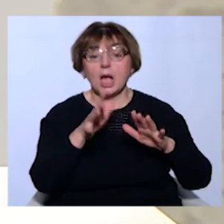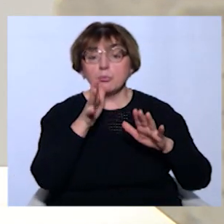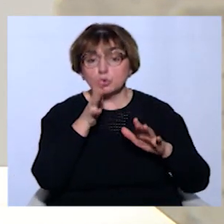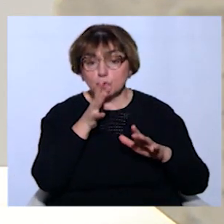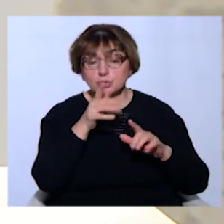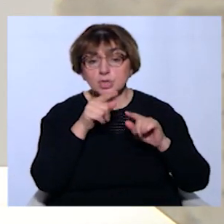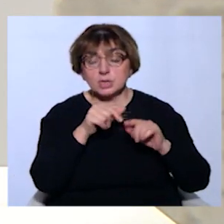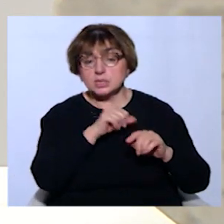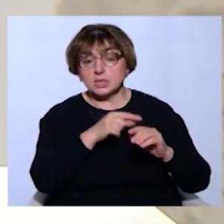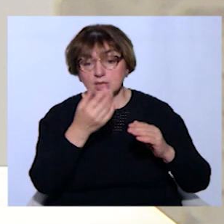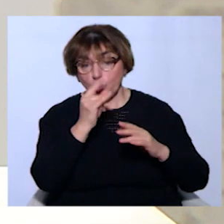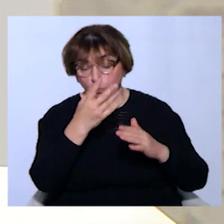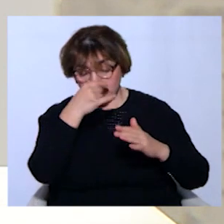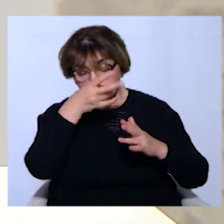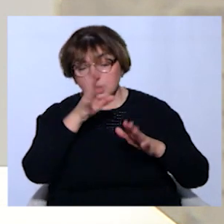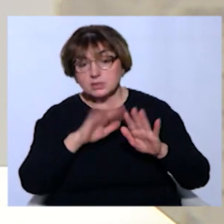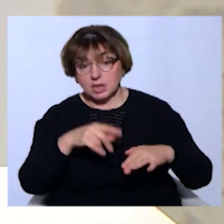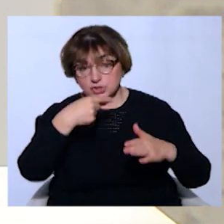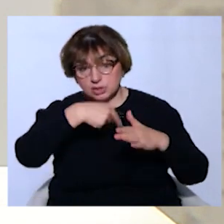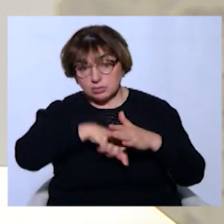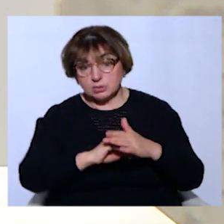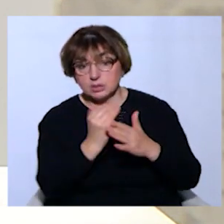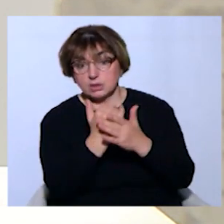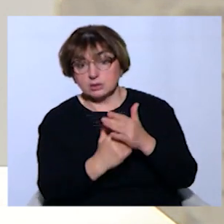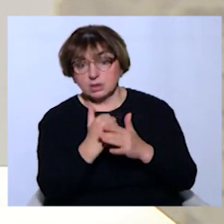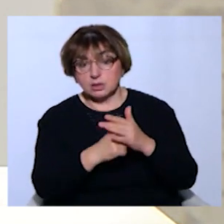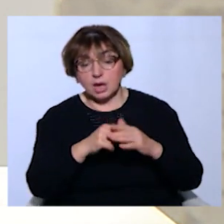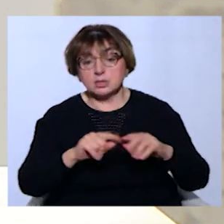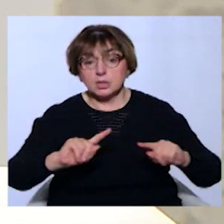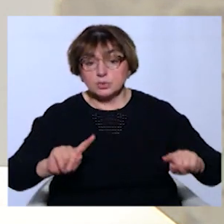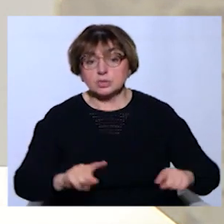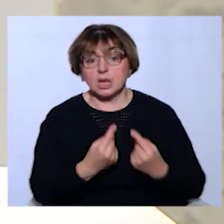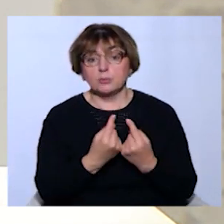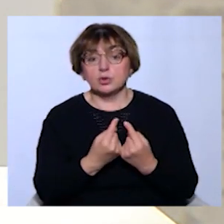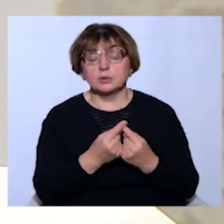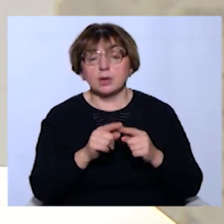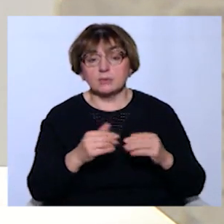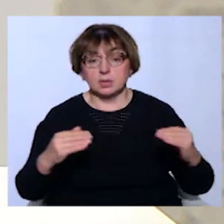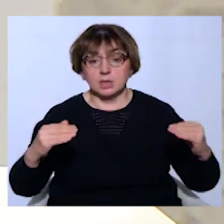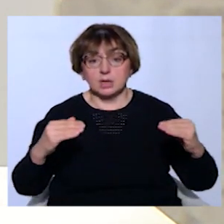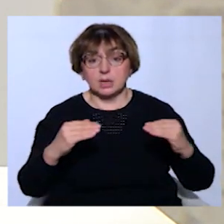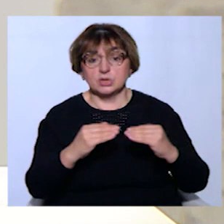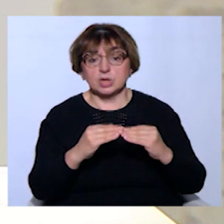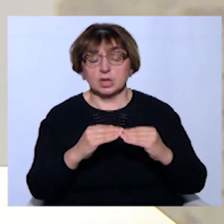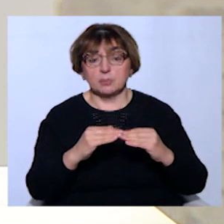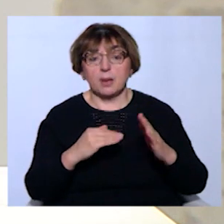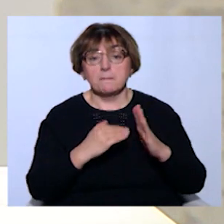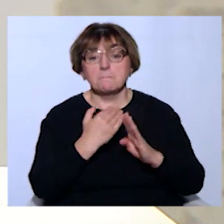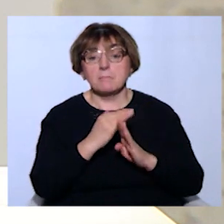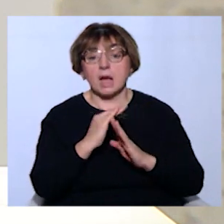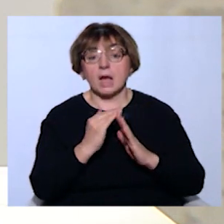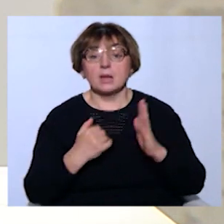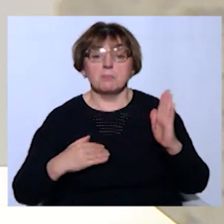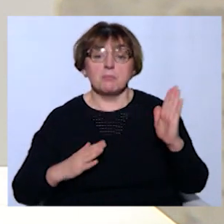დროს ის ქანები, რომლებიც წარმოიქმნა ესე დალექვის შედეგად, ეჯახებიან ერთმანეთს, მაღალი წნევისა